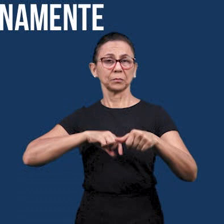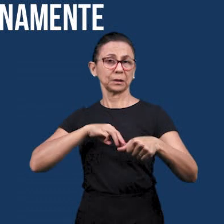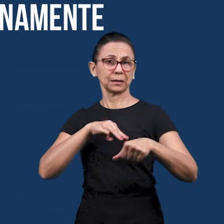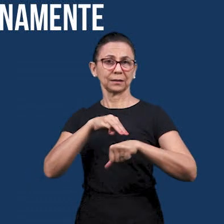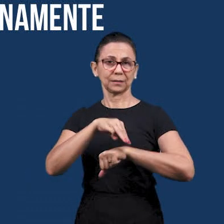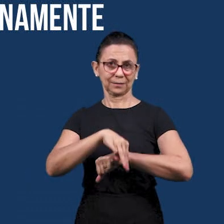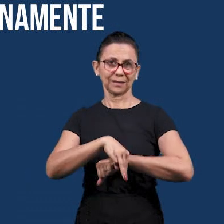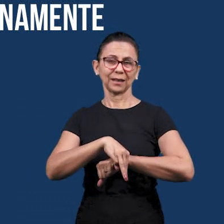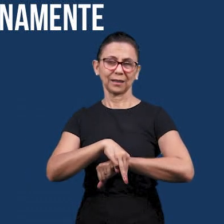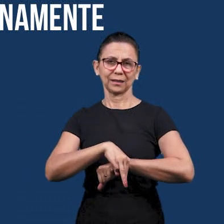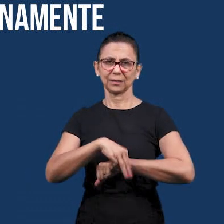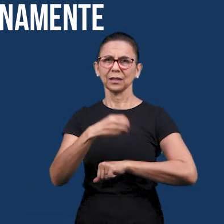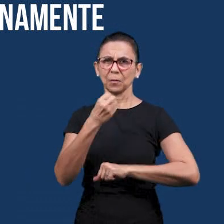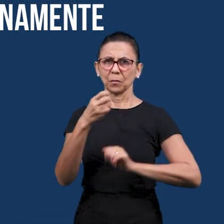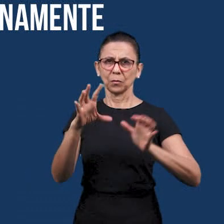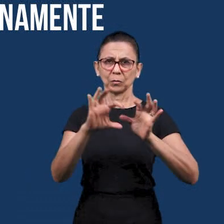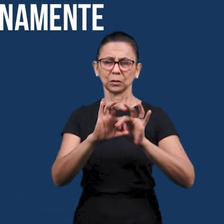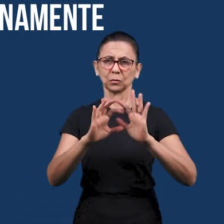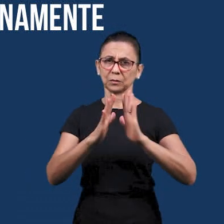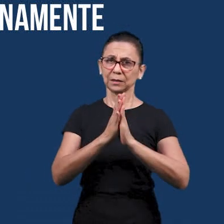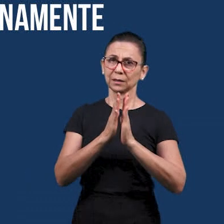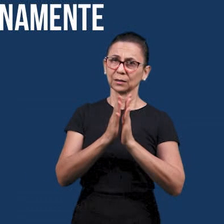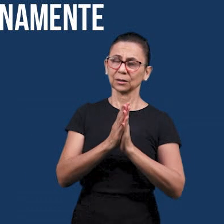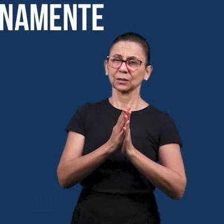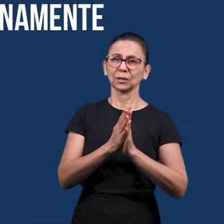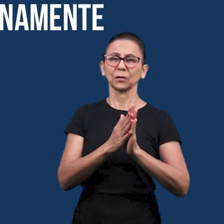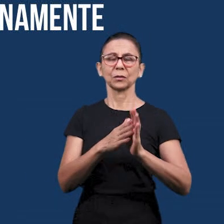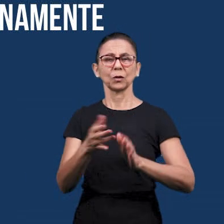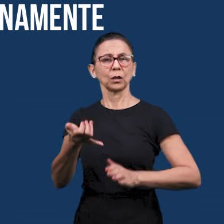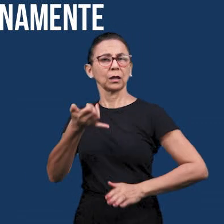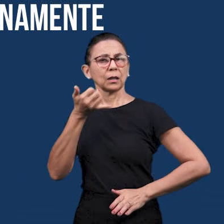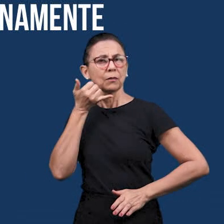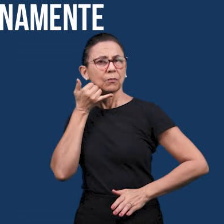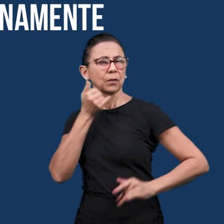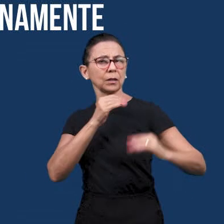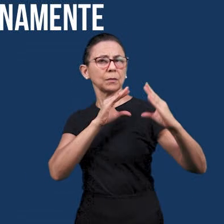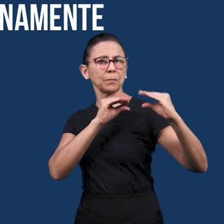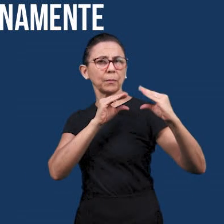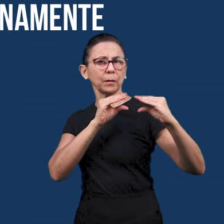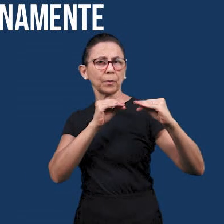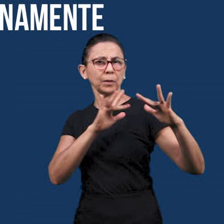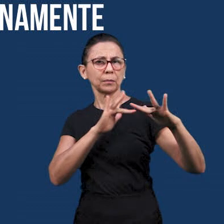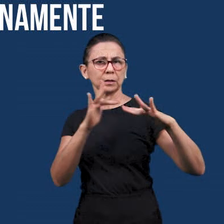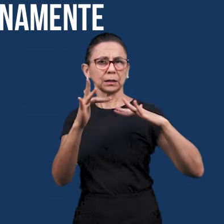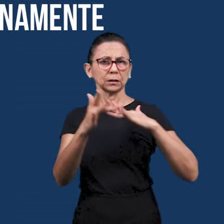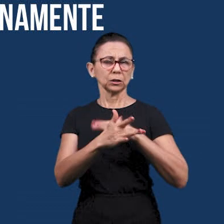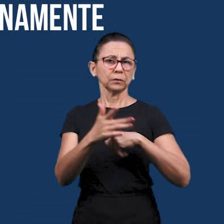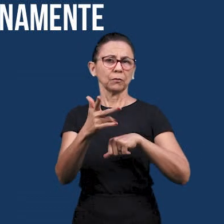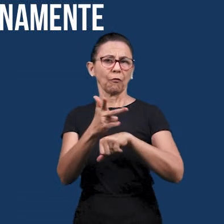быть в единстве с вами в молитве или в телефонных звонках.